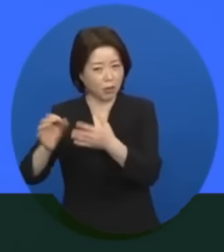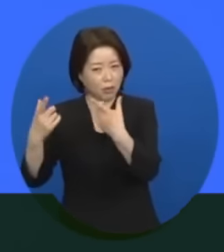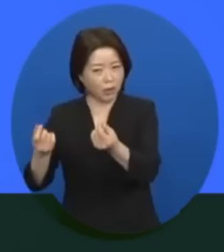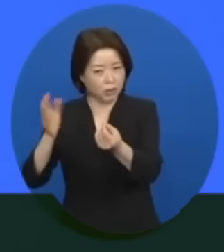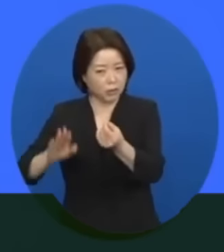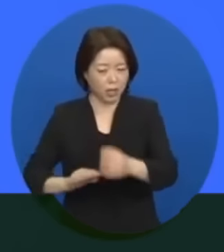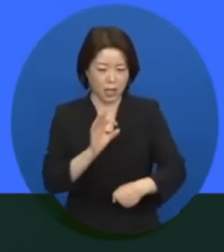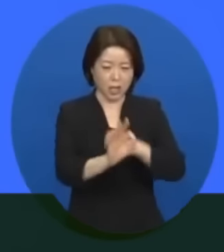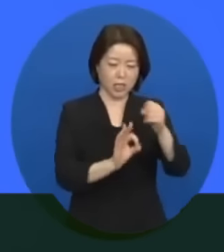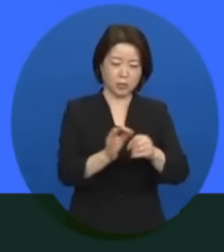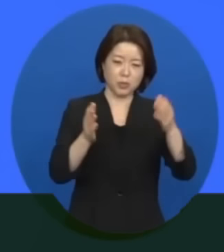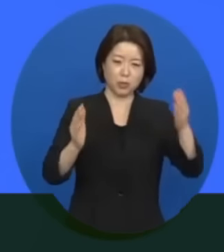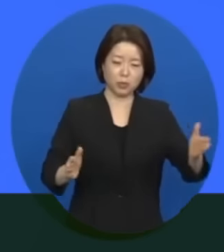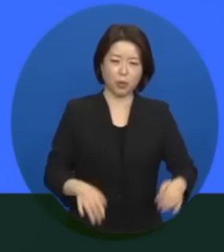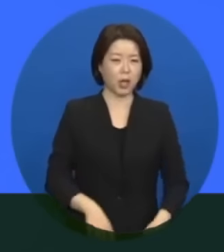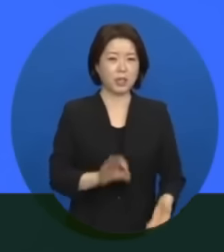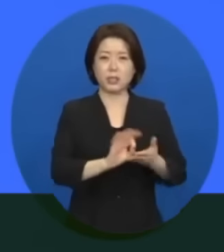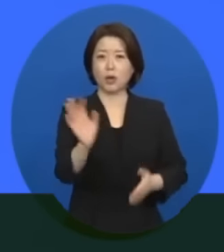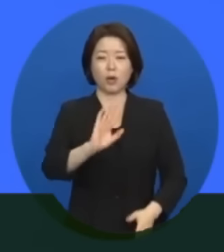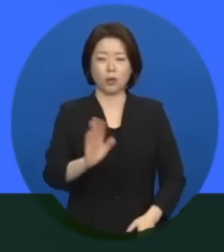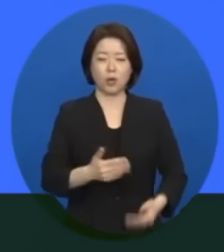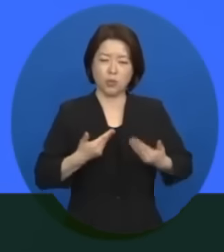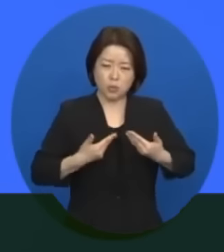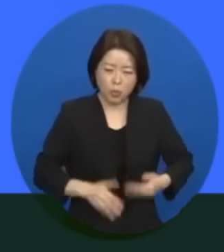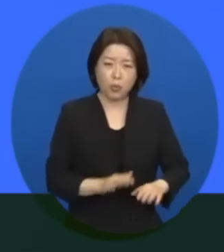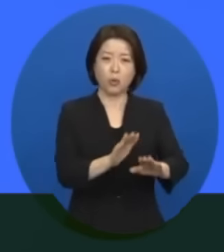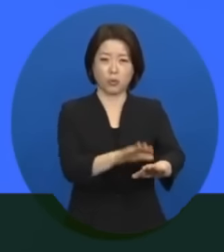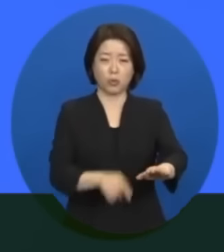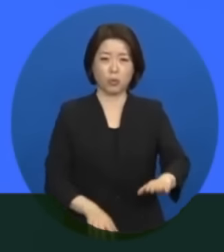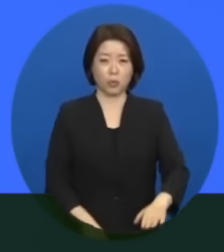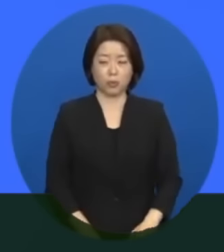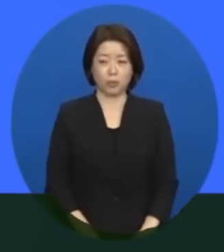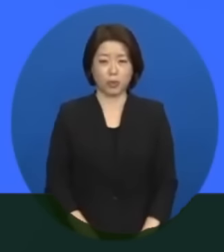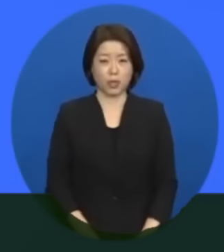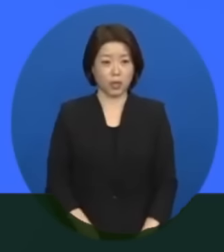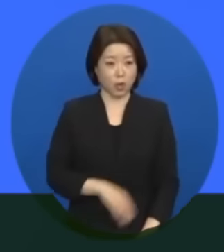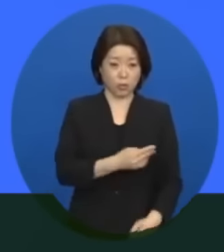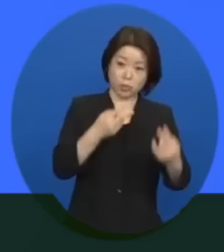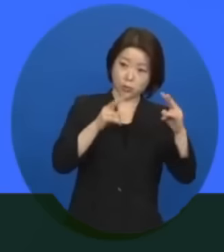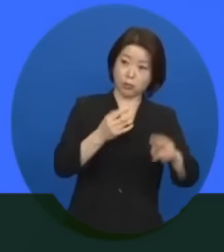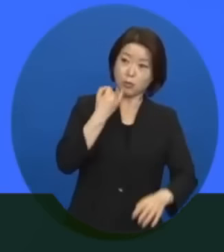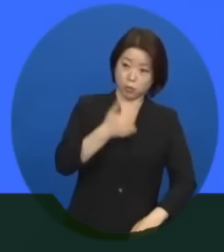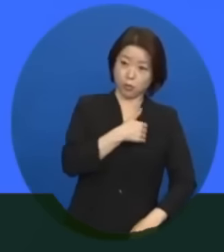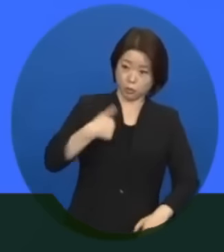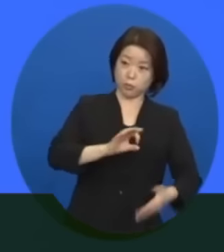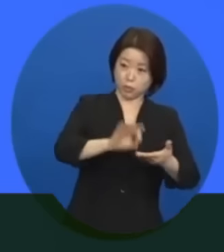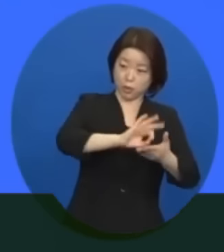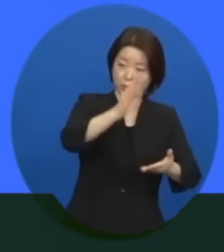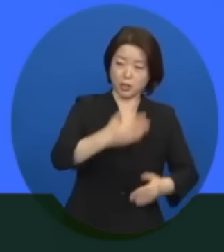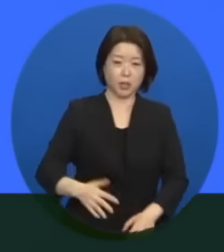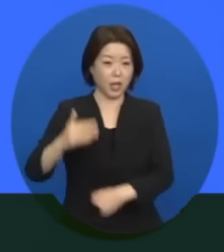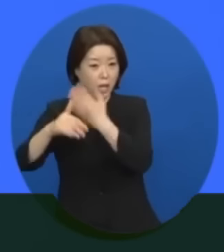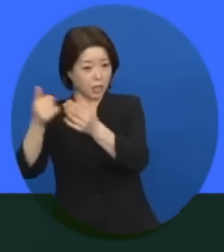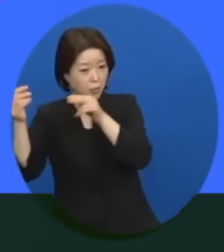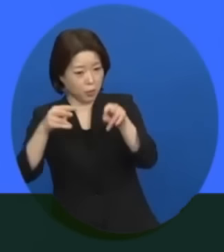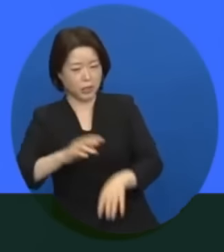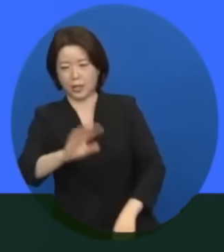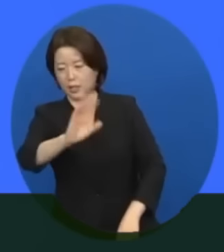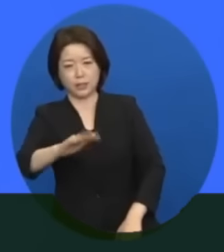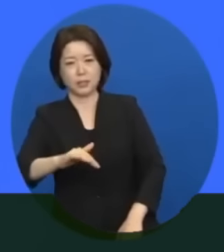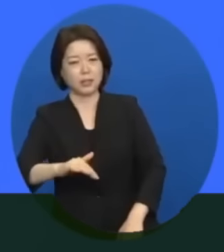보냅니다 생각할 때는 지금이라고 생각하는데 하나님 보신이 아니라는 거예요 사회에 생각할 때는 내가 지금 당장 뭔가 큰일을 할 것